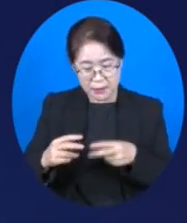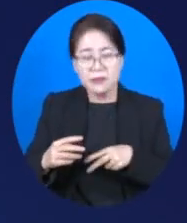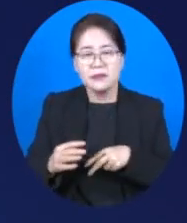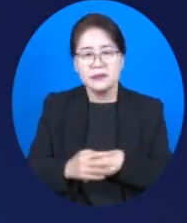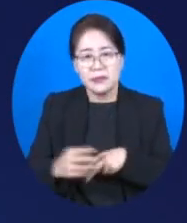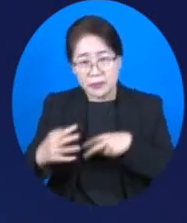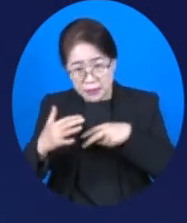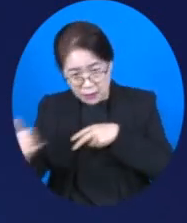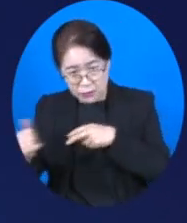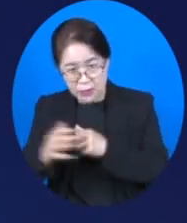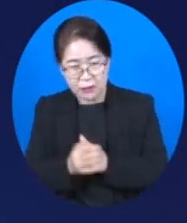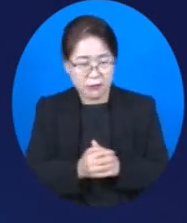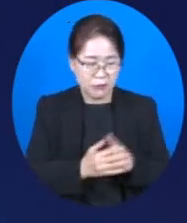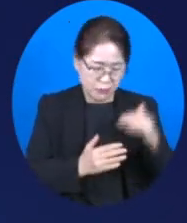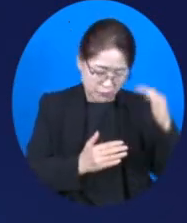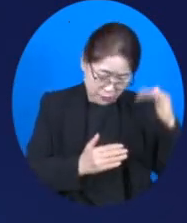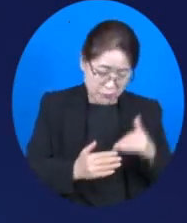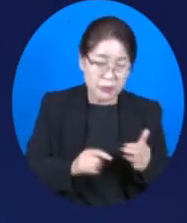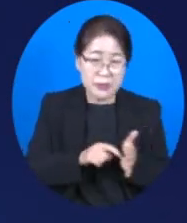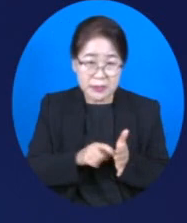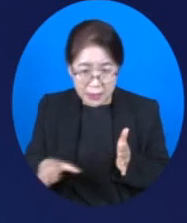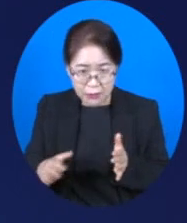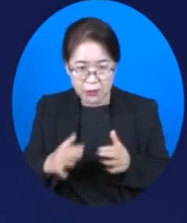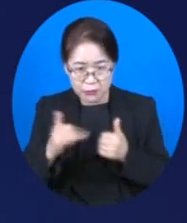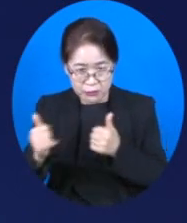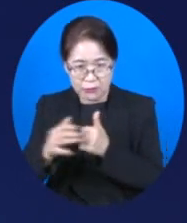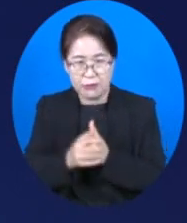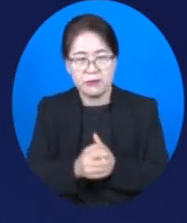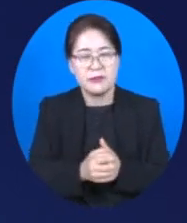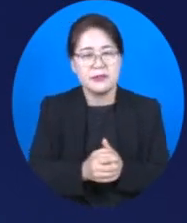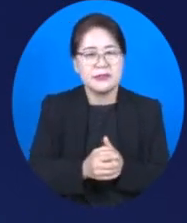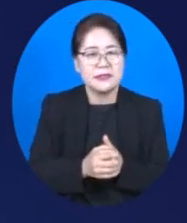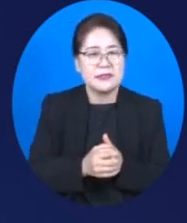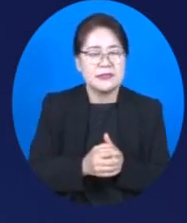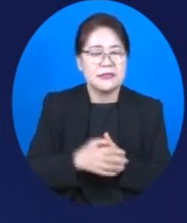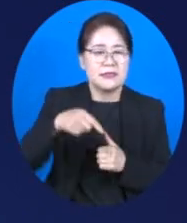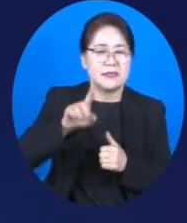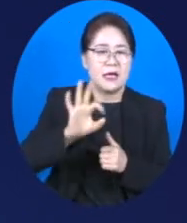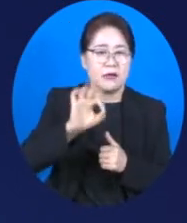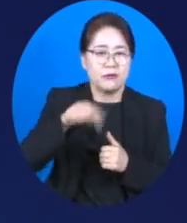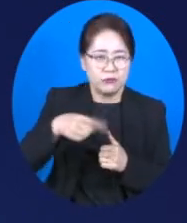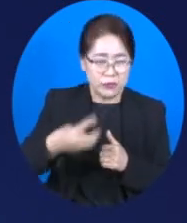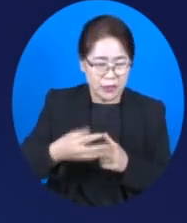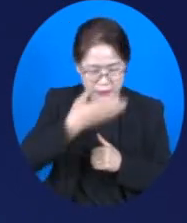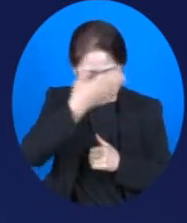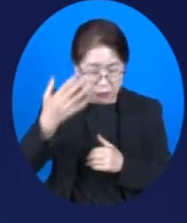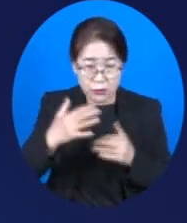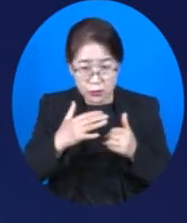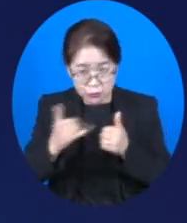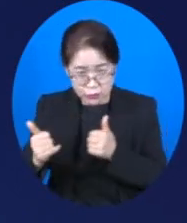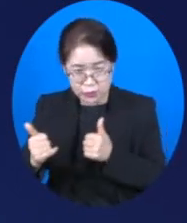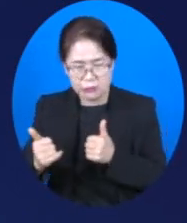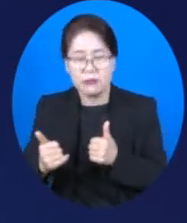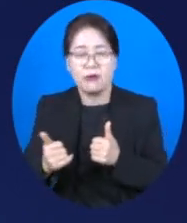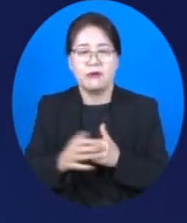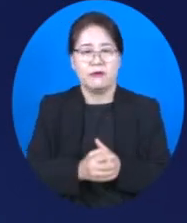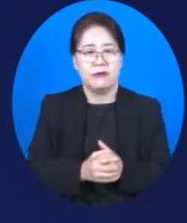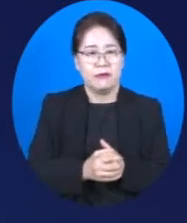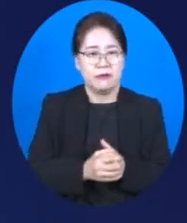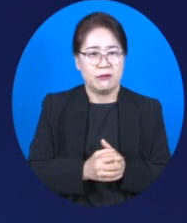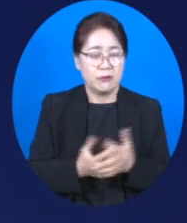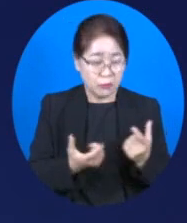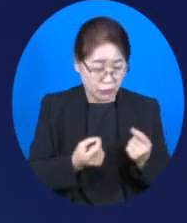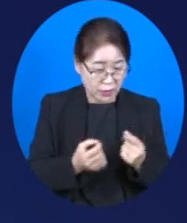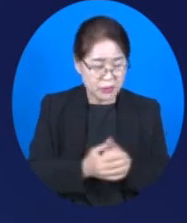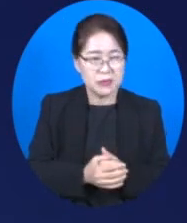삭개오를 부르셨고 나다나이를 부르셨고 사울이라고 하는 청년을 부르셨습니다. 마찬가지로 하나님은 이 세상 속에 있던